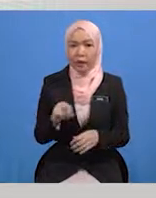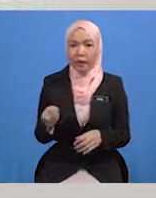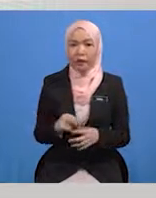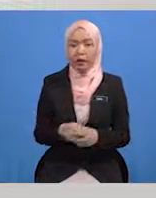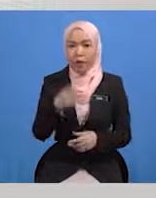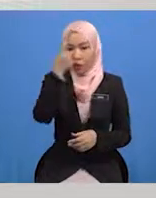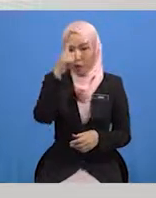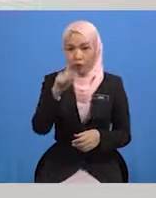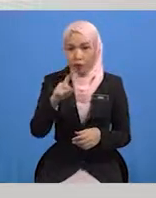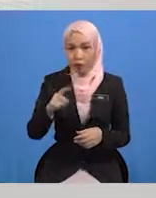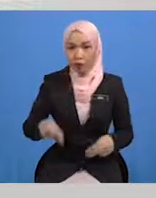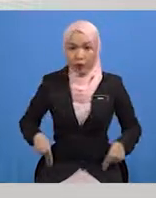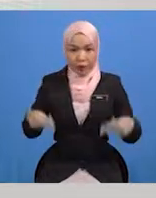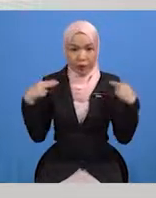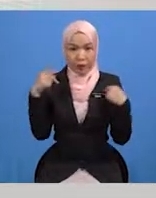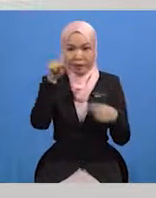cerita.